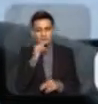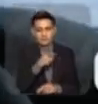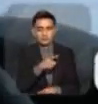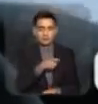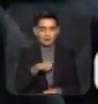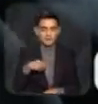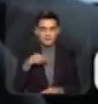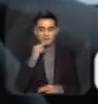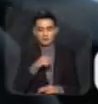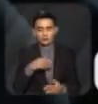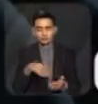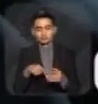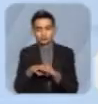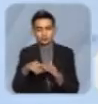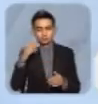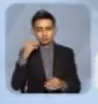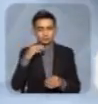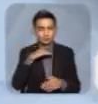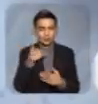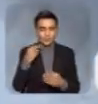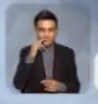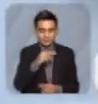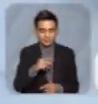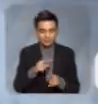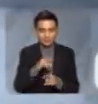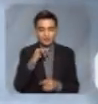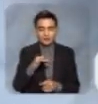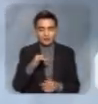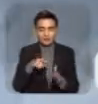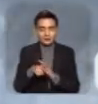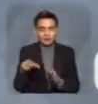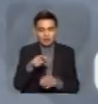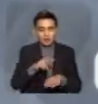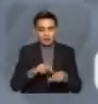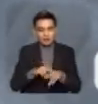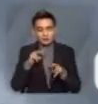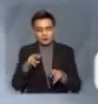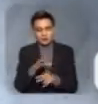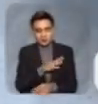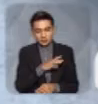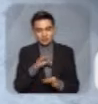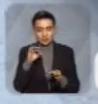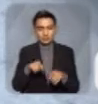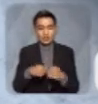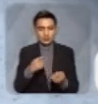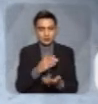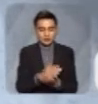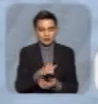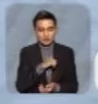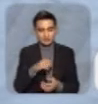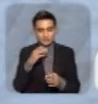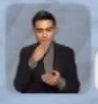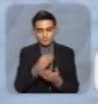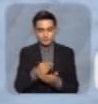ответственность. На стороне водителей и полицейские. При обследовании трасс Алматинской области они выявили нарушения по их